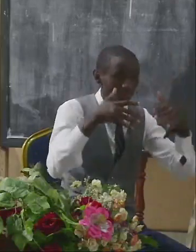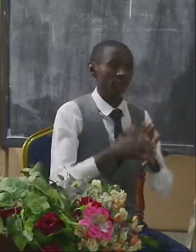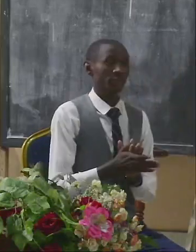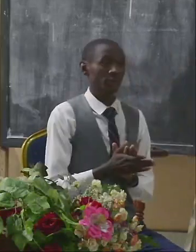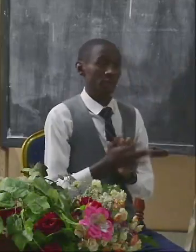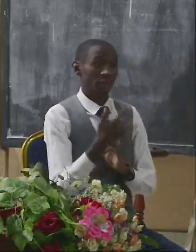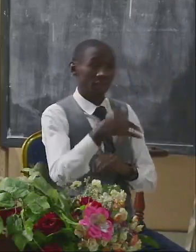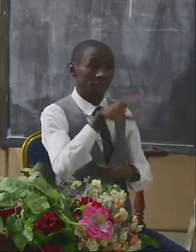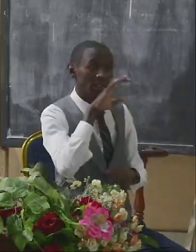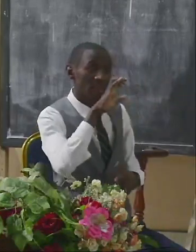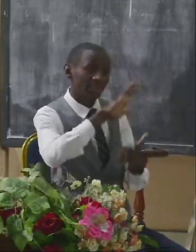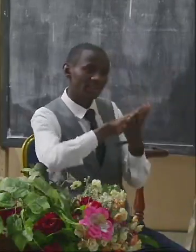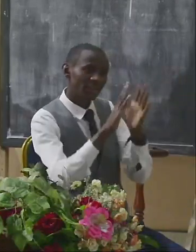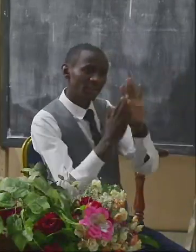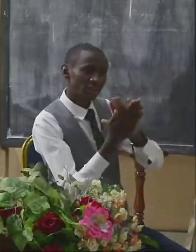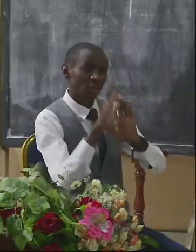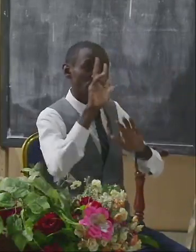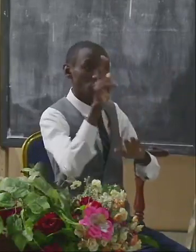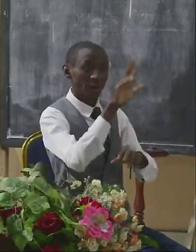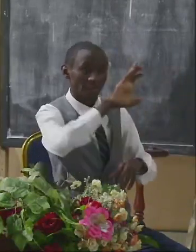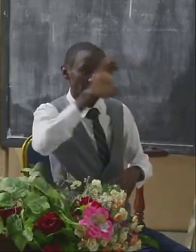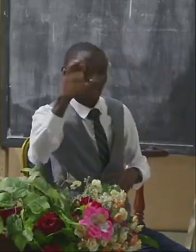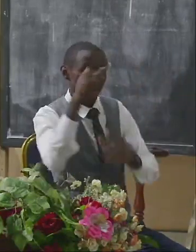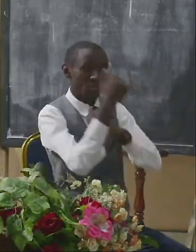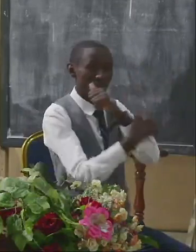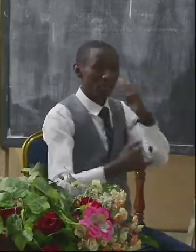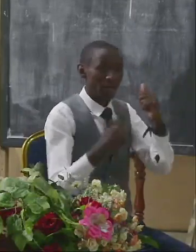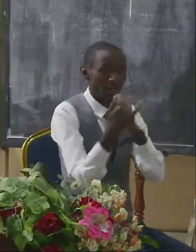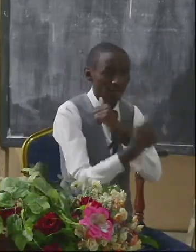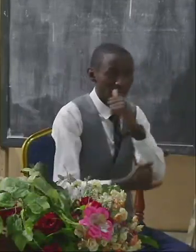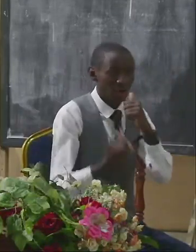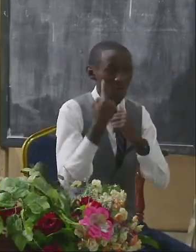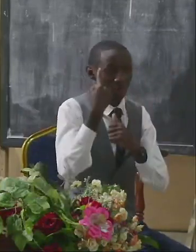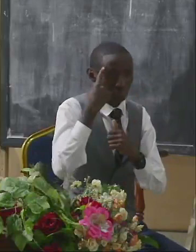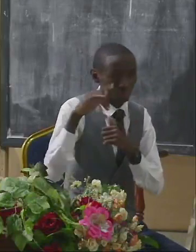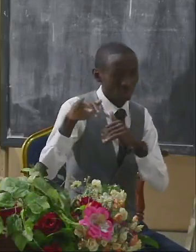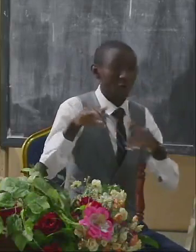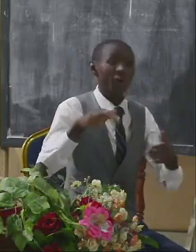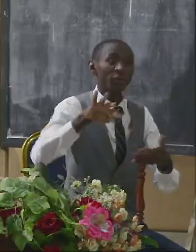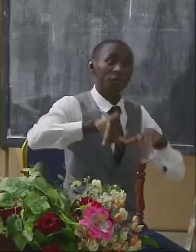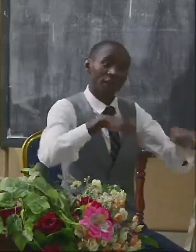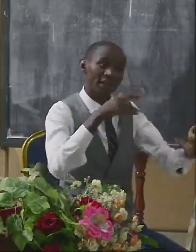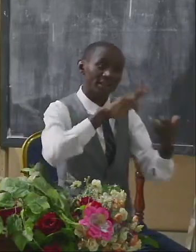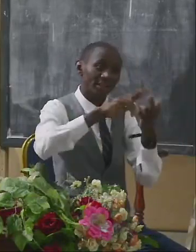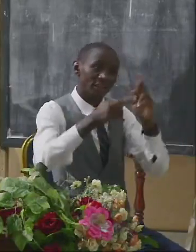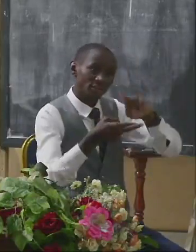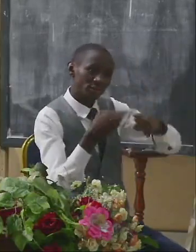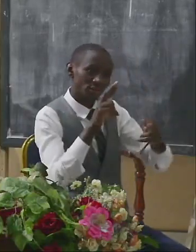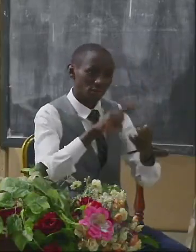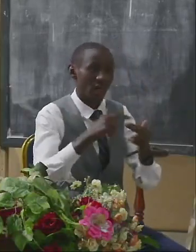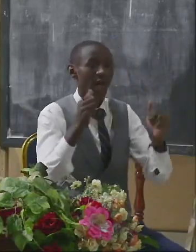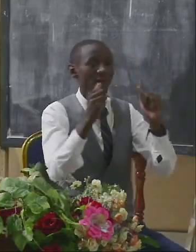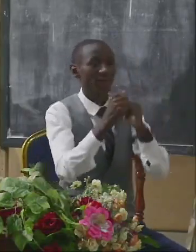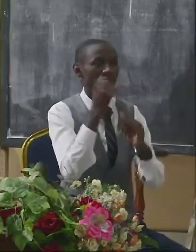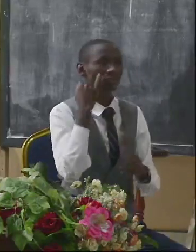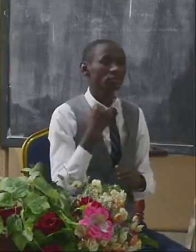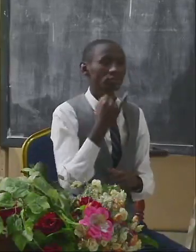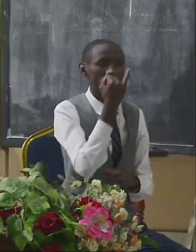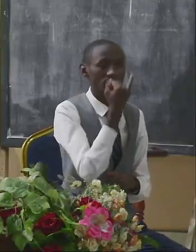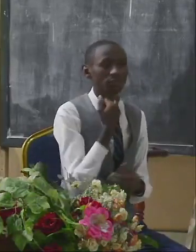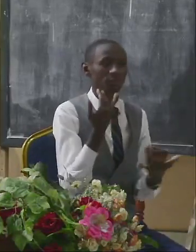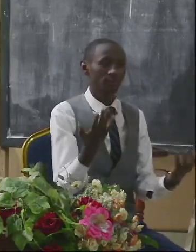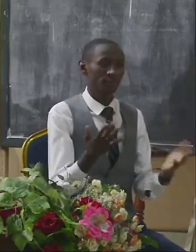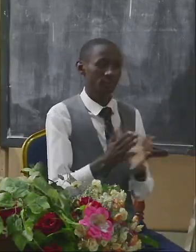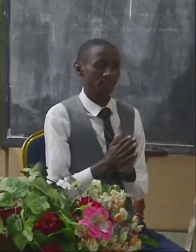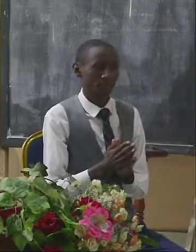Il est devenu le troisième pays à normaliser ses relations avec Israël. Ilikuwa inchi ya tatu ya Kiarabu ya